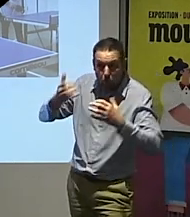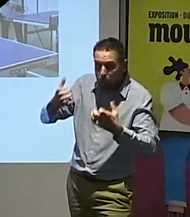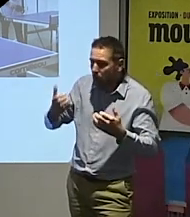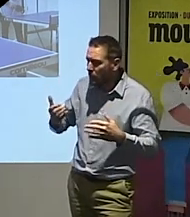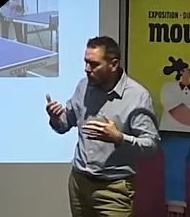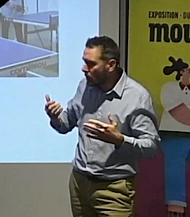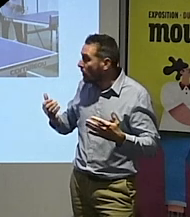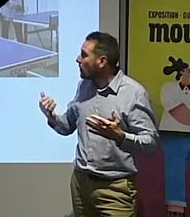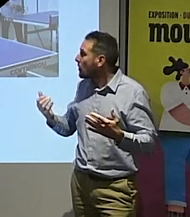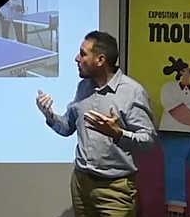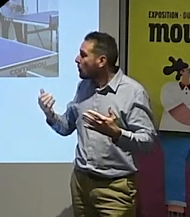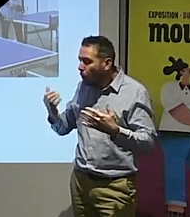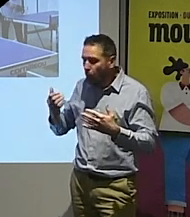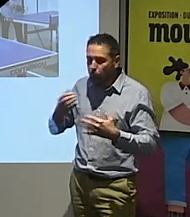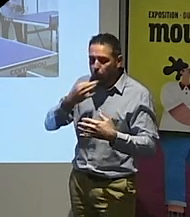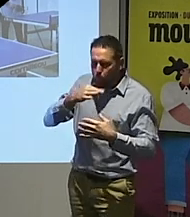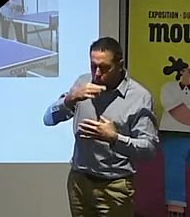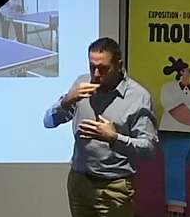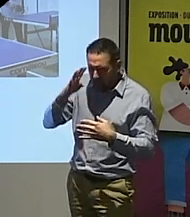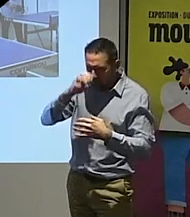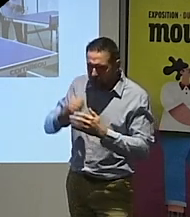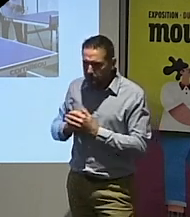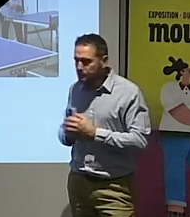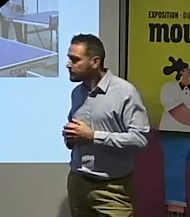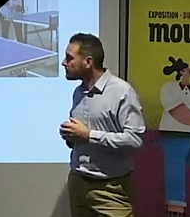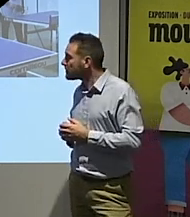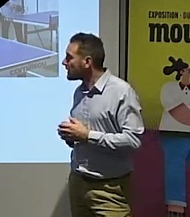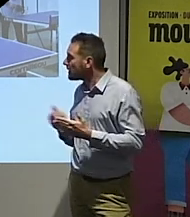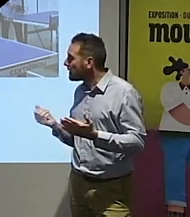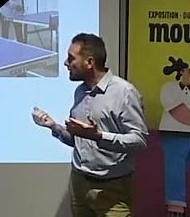bouger un peu le corps, tout. Ça fait bouger le corps.